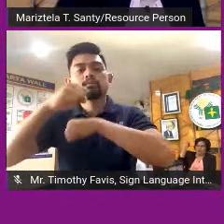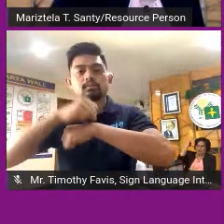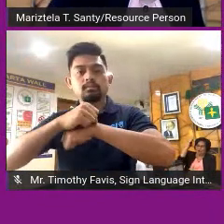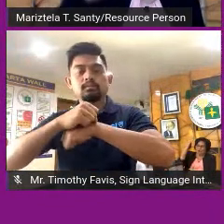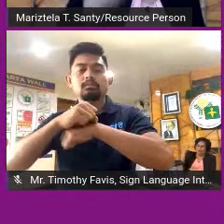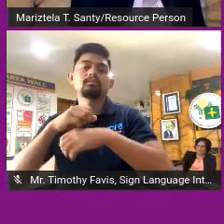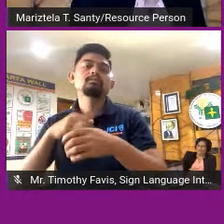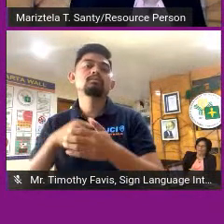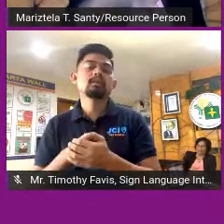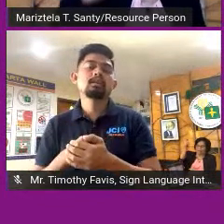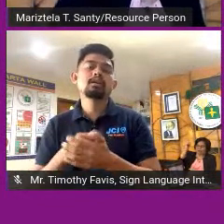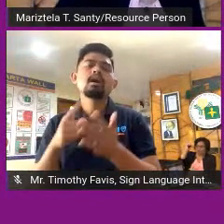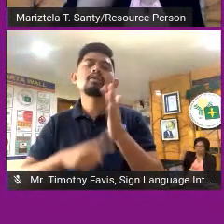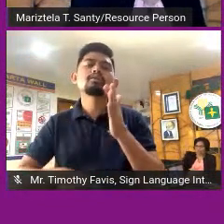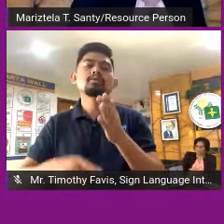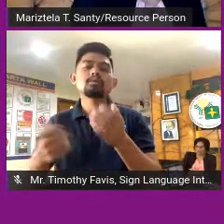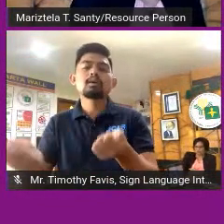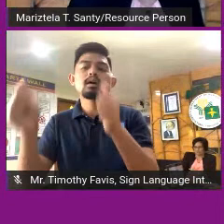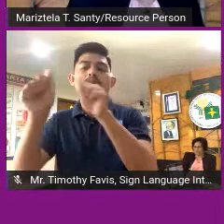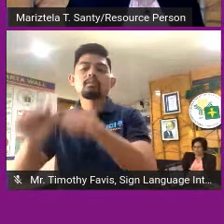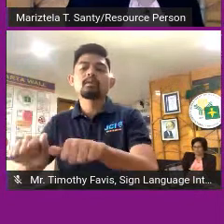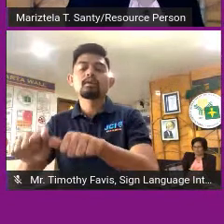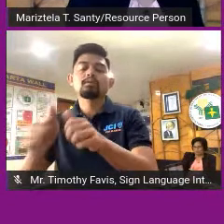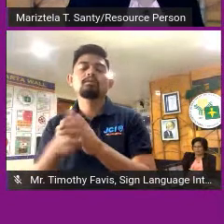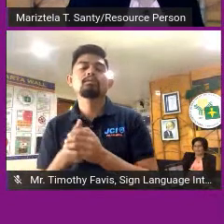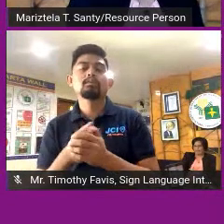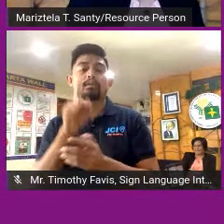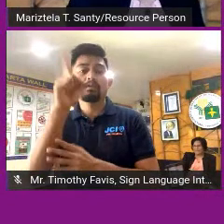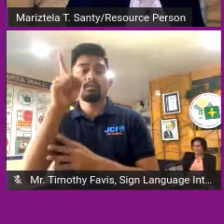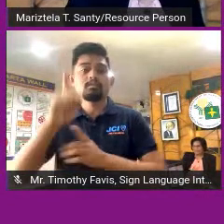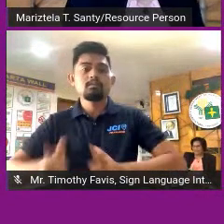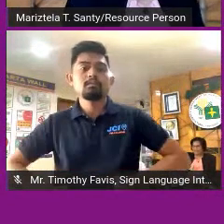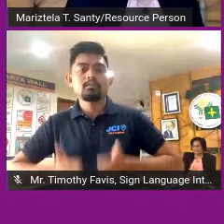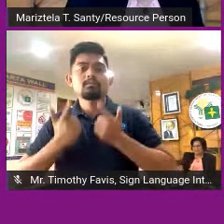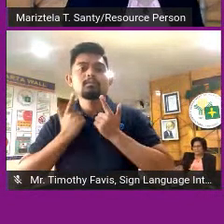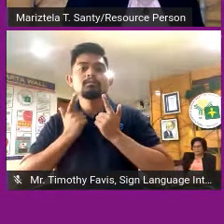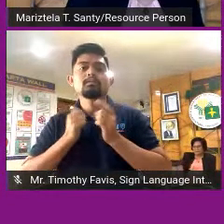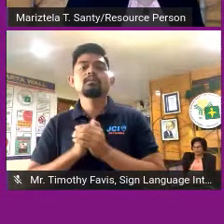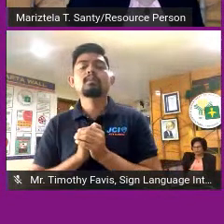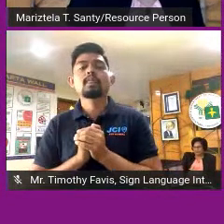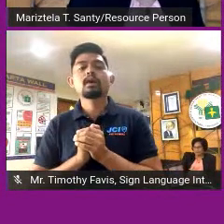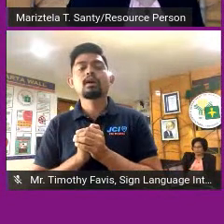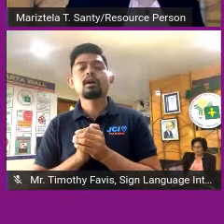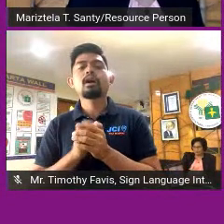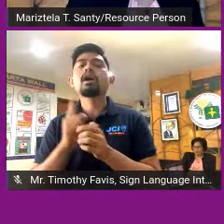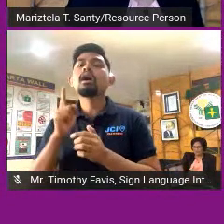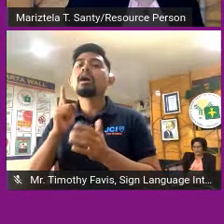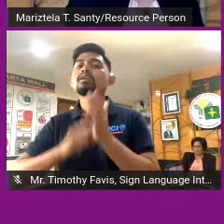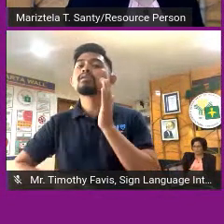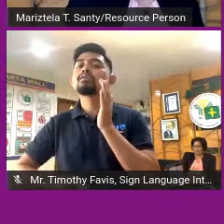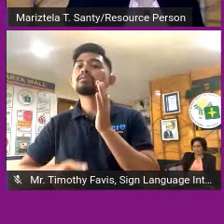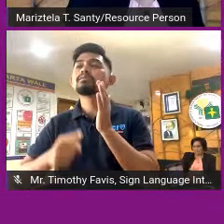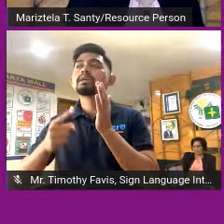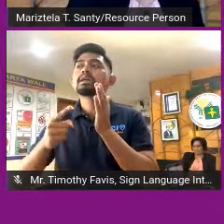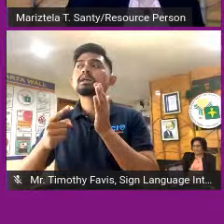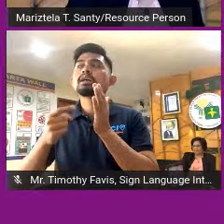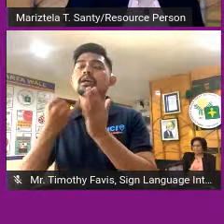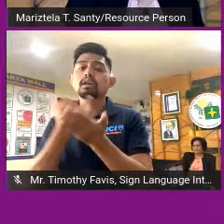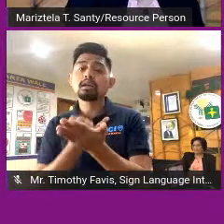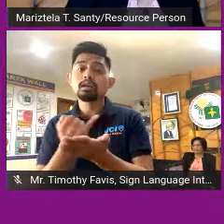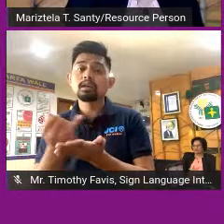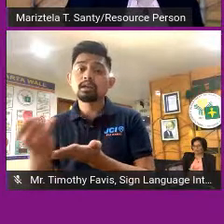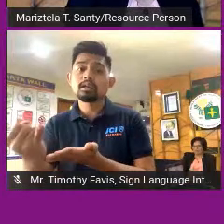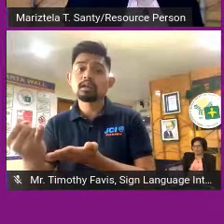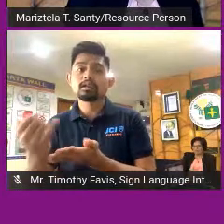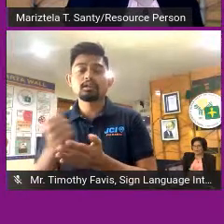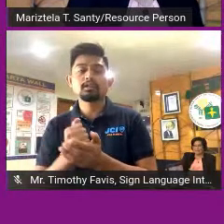structure. Ano ang mga nakaka-apekto sa isang buhay? Then what are the resources or sangkap? Then